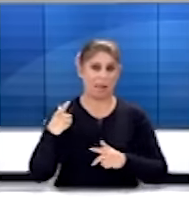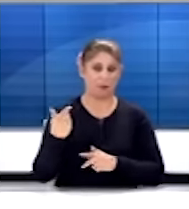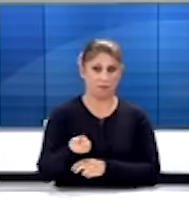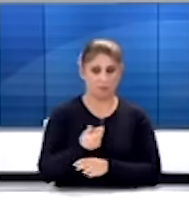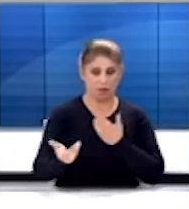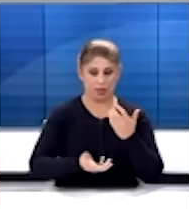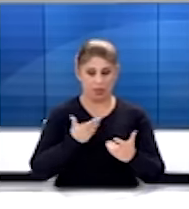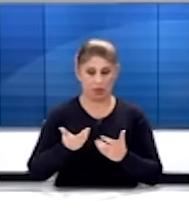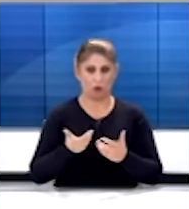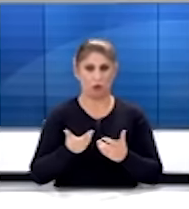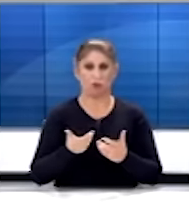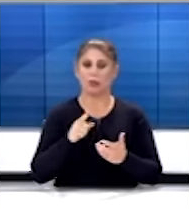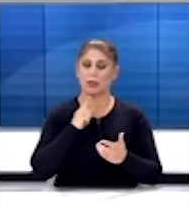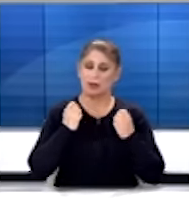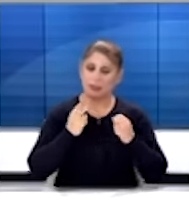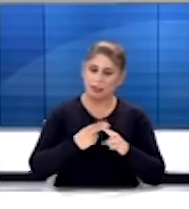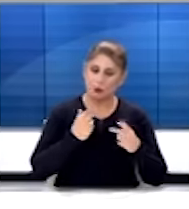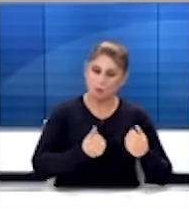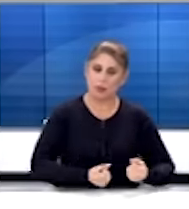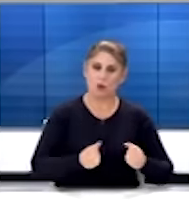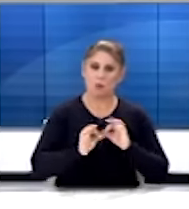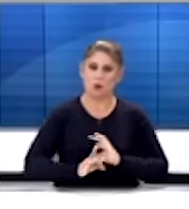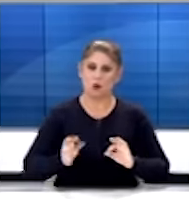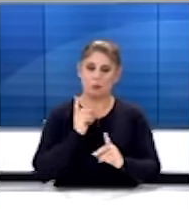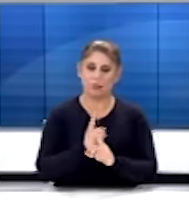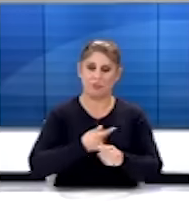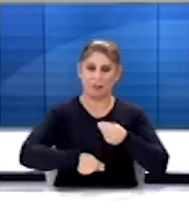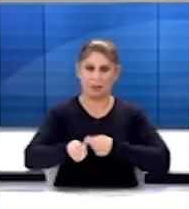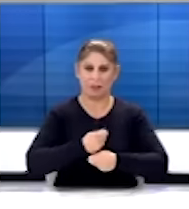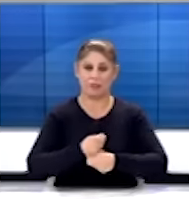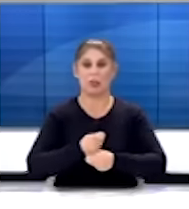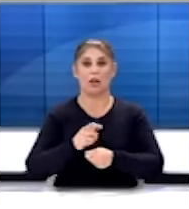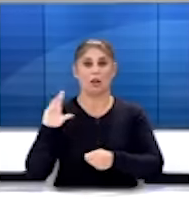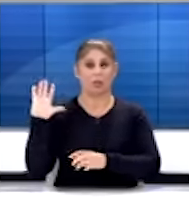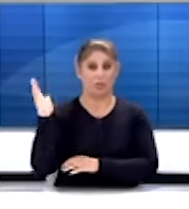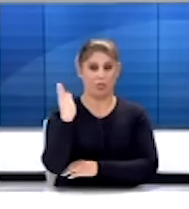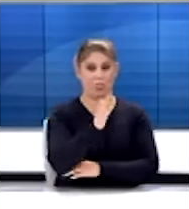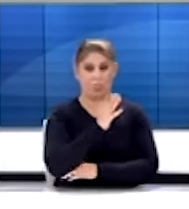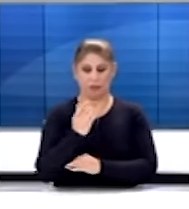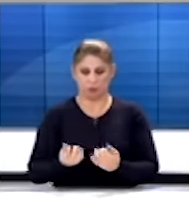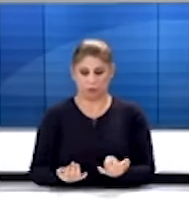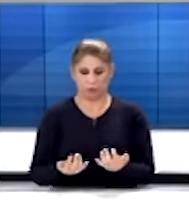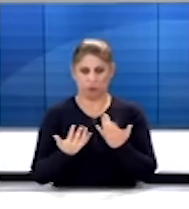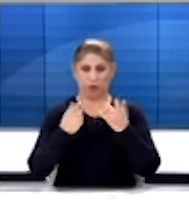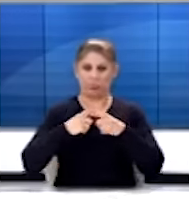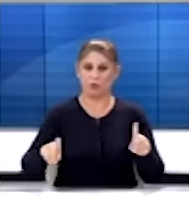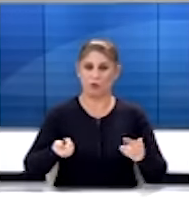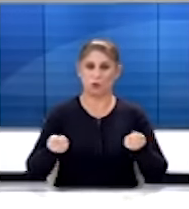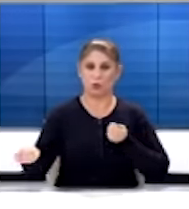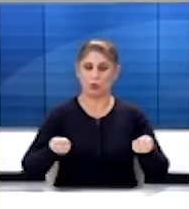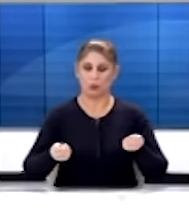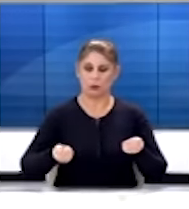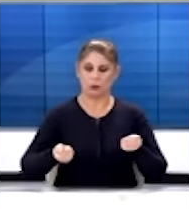σχεδιασμός με κύριο βάρος στην πρόληψη, την ειδική διαχείριση της δασικής βλάβης αντιπαράστασης την διαφορετική οργάνωση